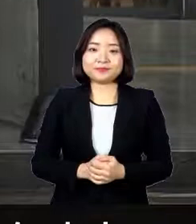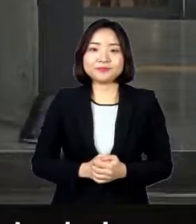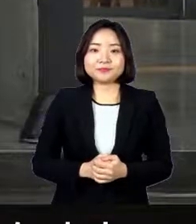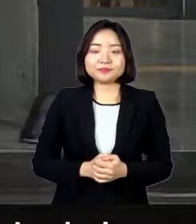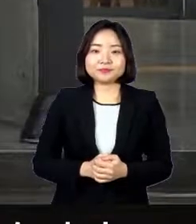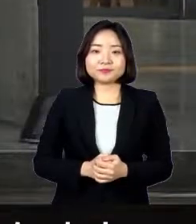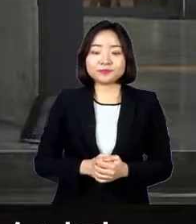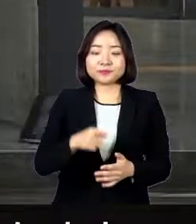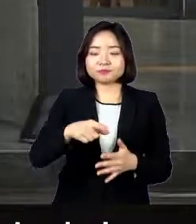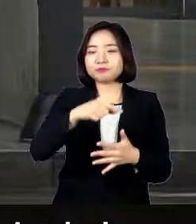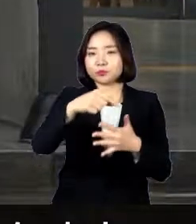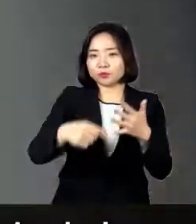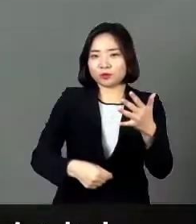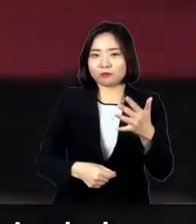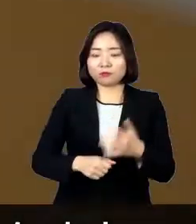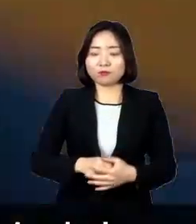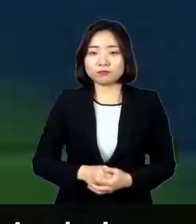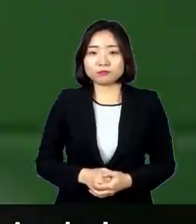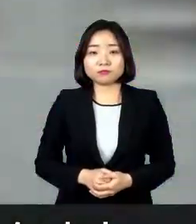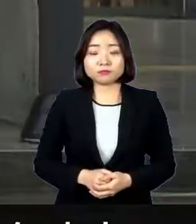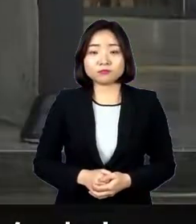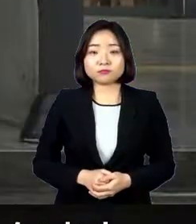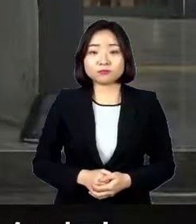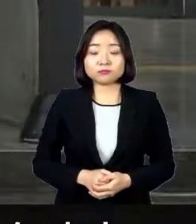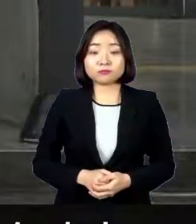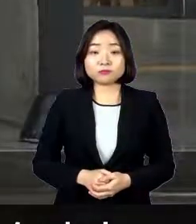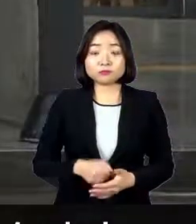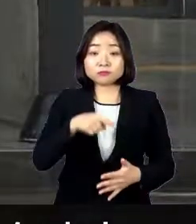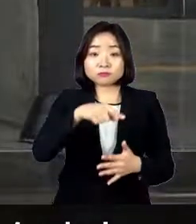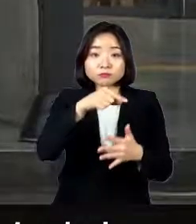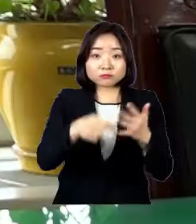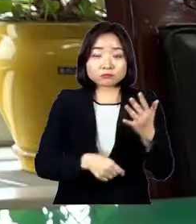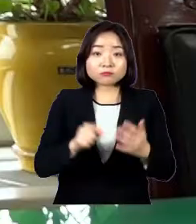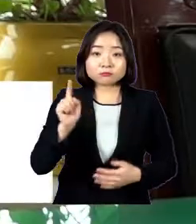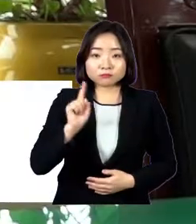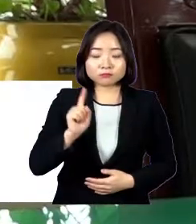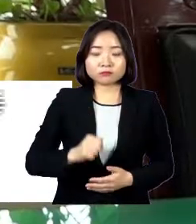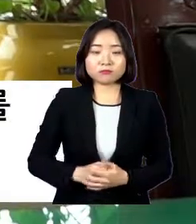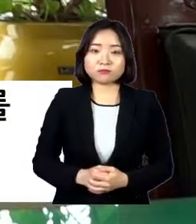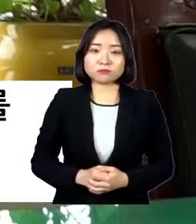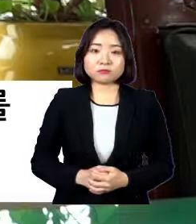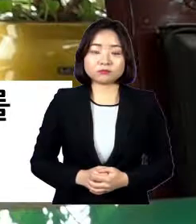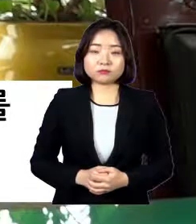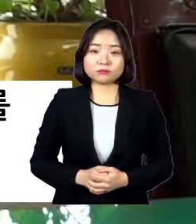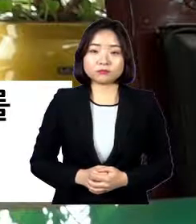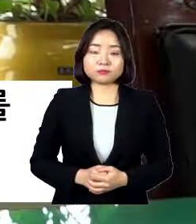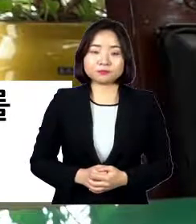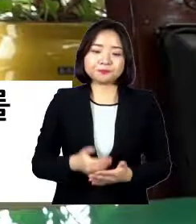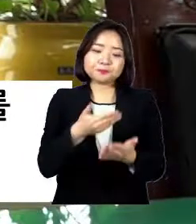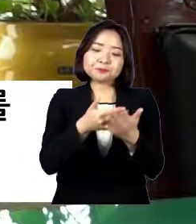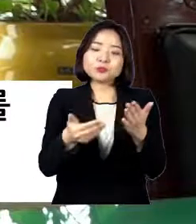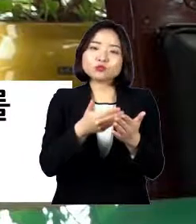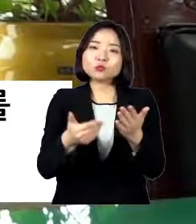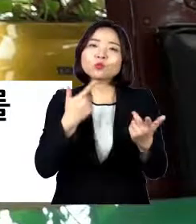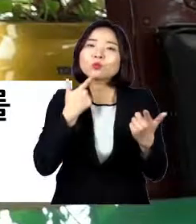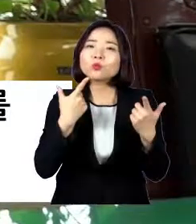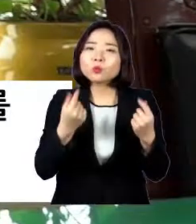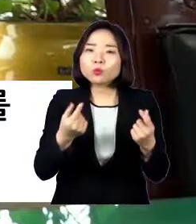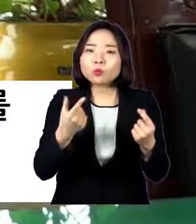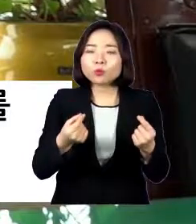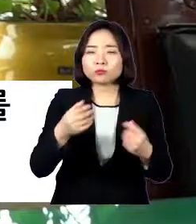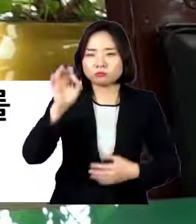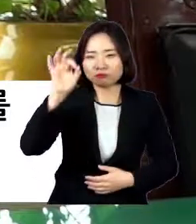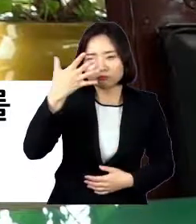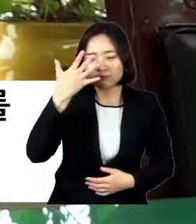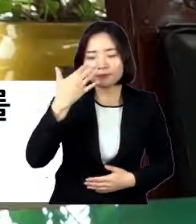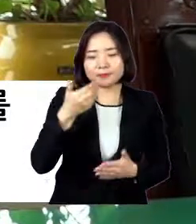불어넣기 위한 도시오브제 100 프로젝트 일환으로 마련됐습니다. 이 도시오브제 100 프로젝트는 미술